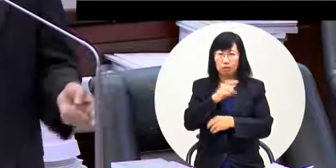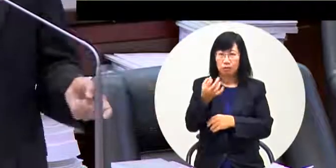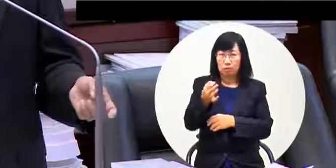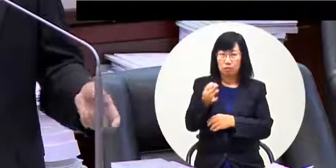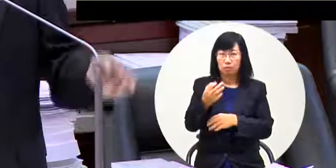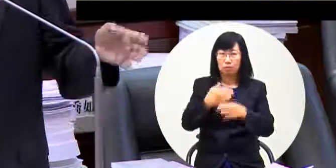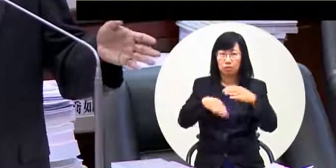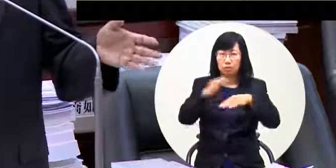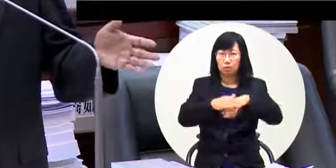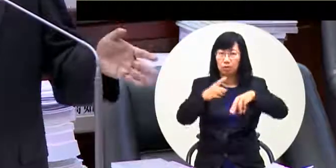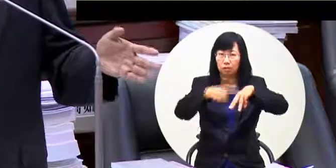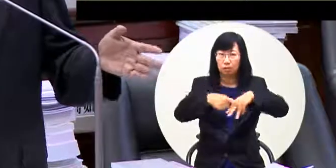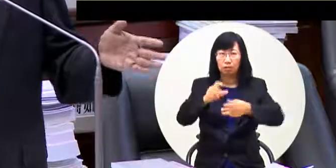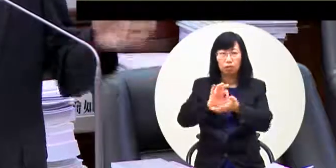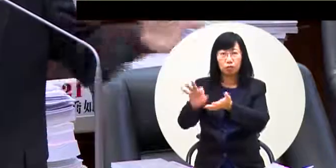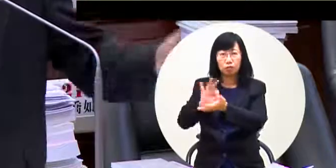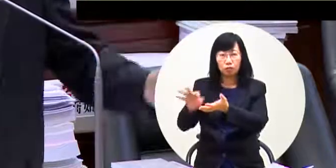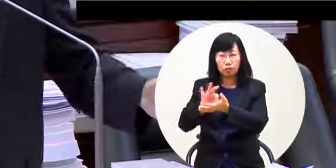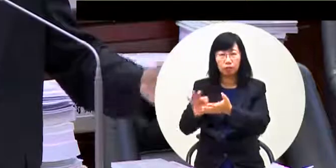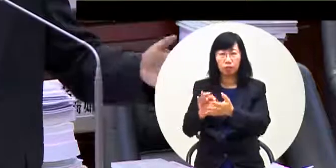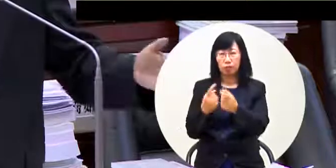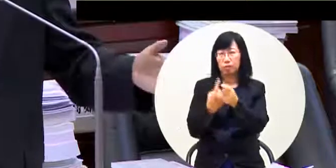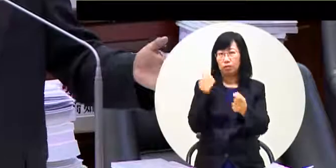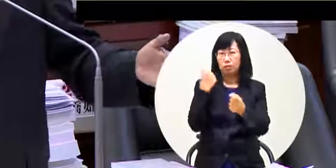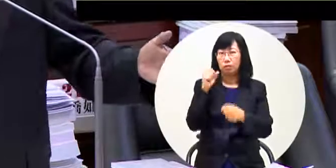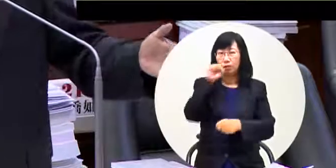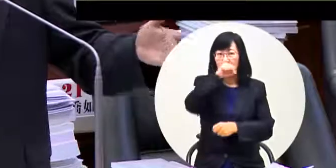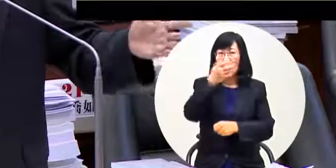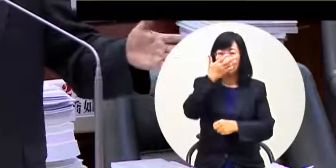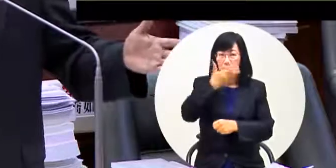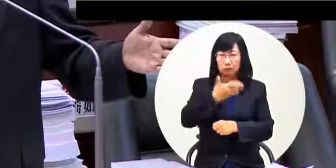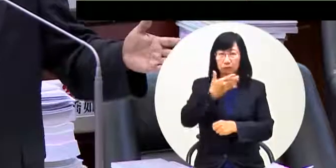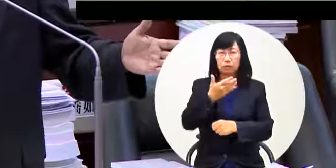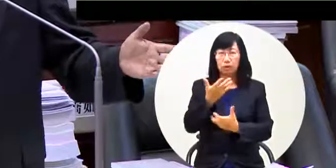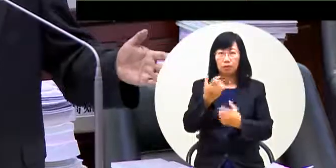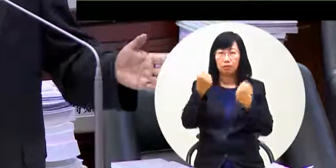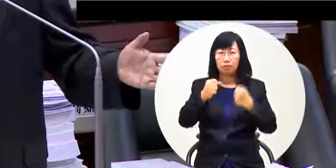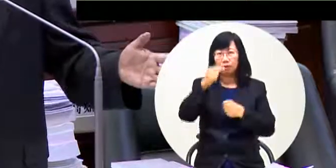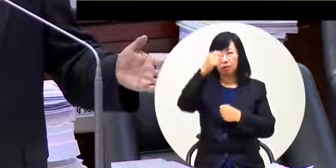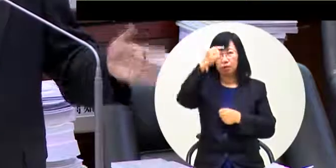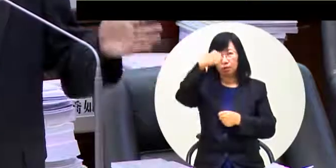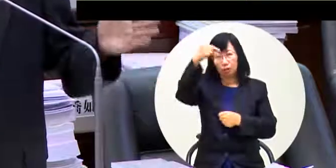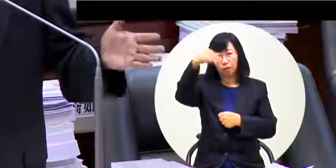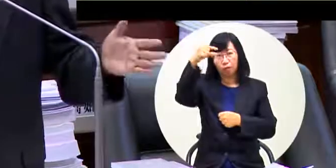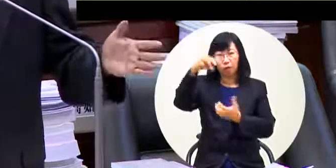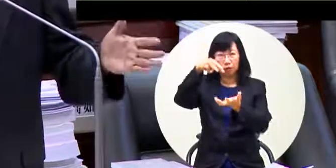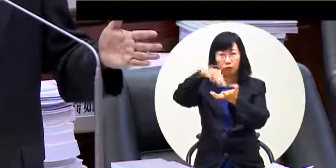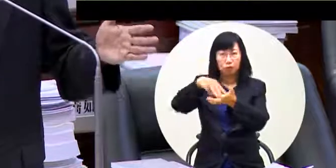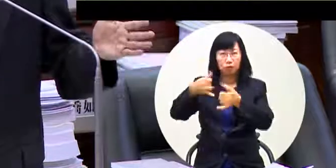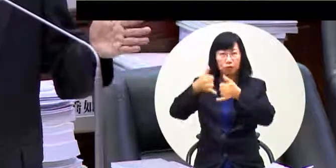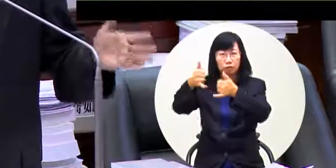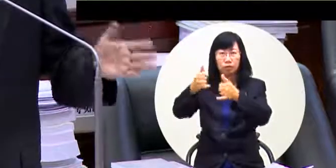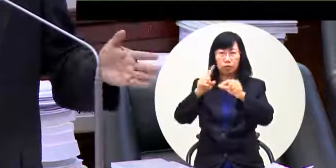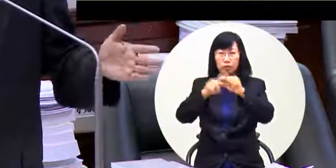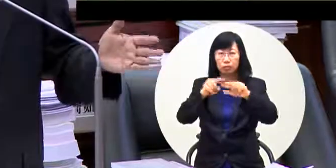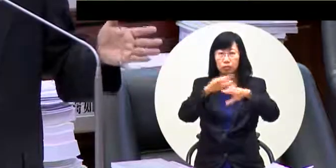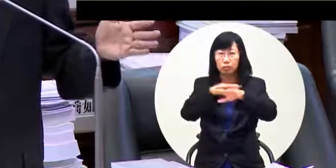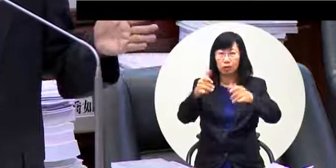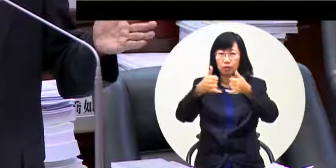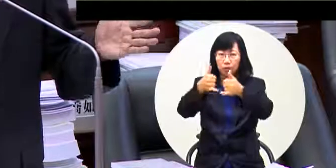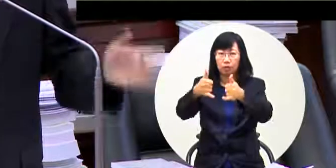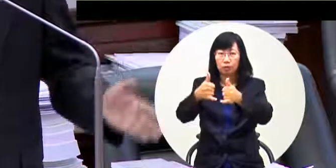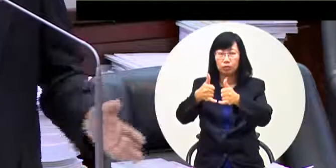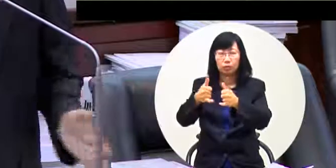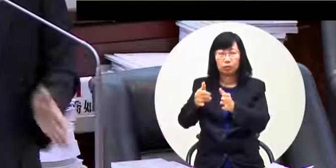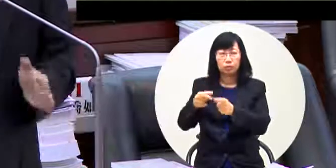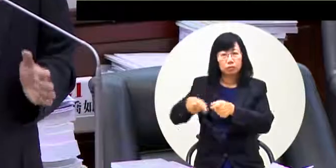一杯，就在我们的凤顶路沿线、中安路沿线，我们可以知道说得给。